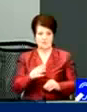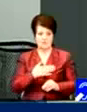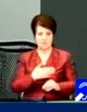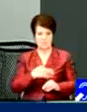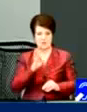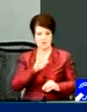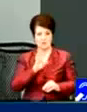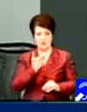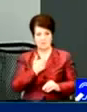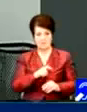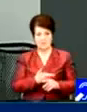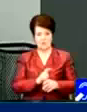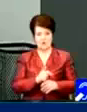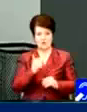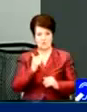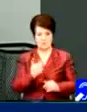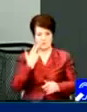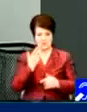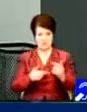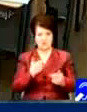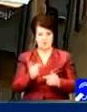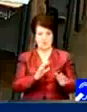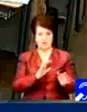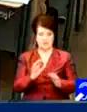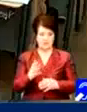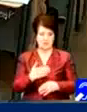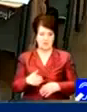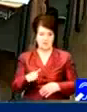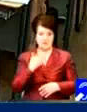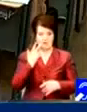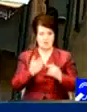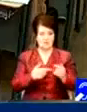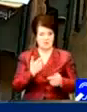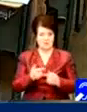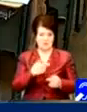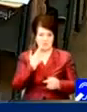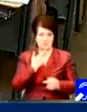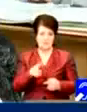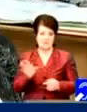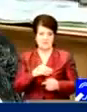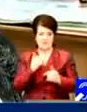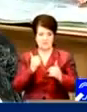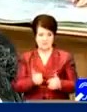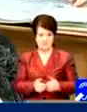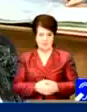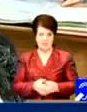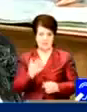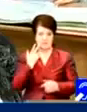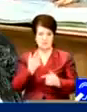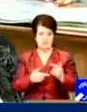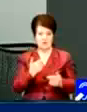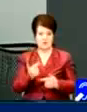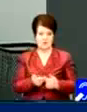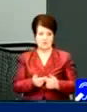o doamnă foarte bună și totdeauna are grijă de noi. Îi spunem totdeauna că totul va fi bine. Îi filmăm totdeauna videoclipuri și